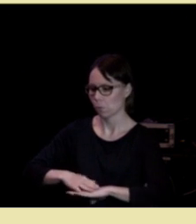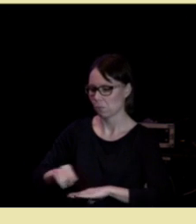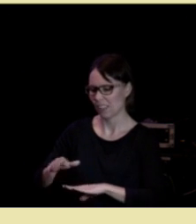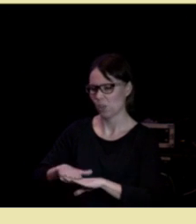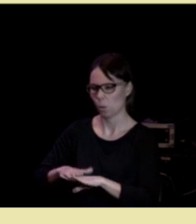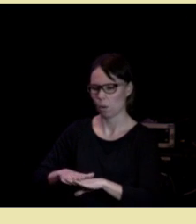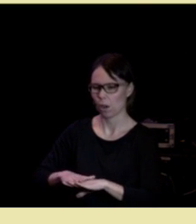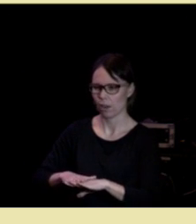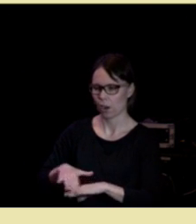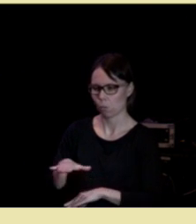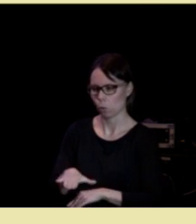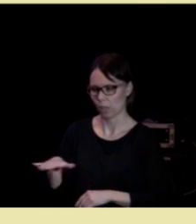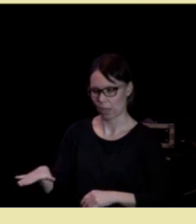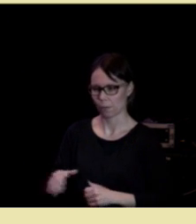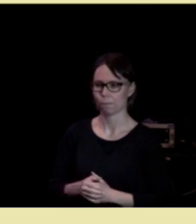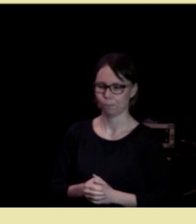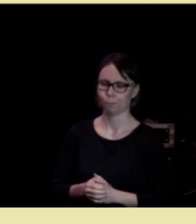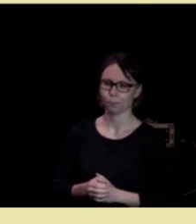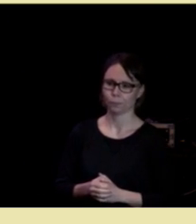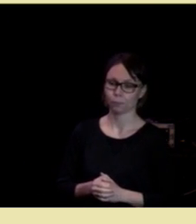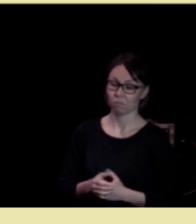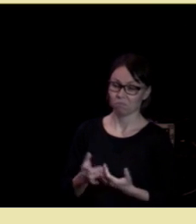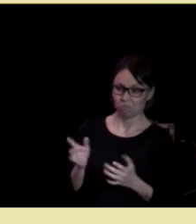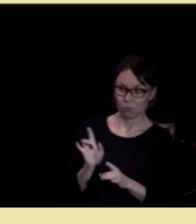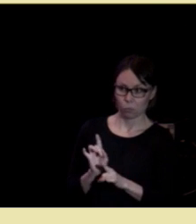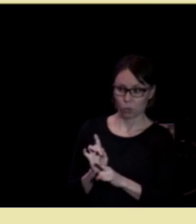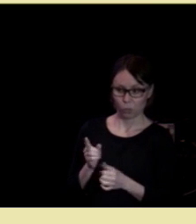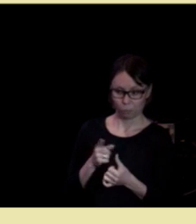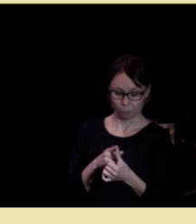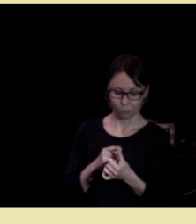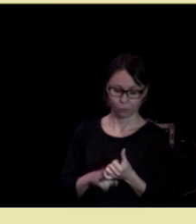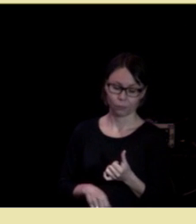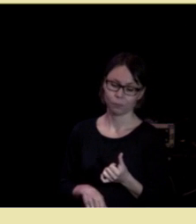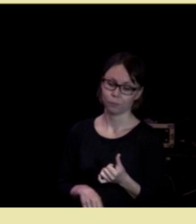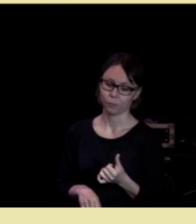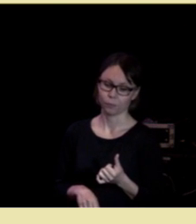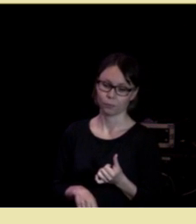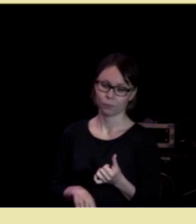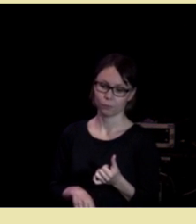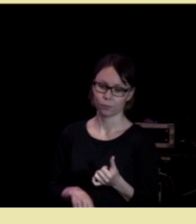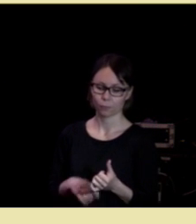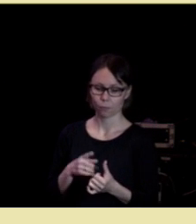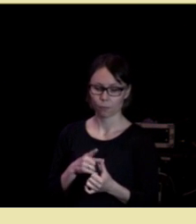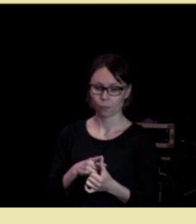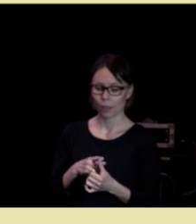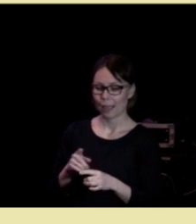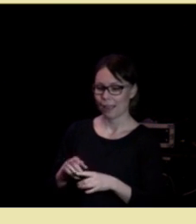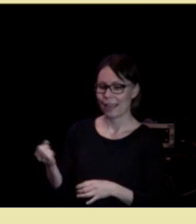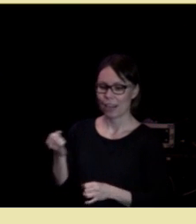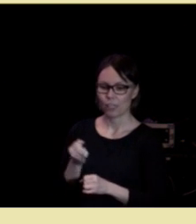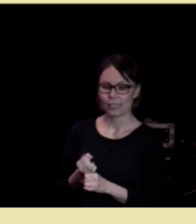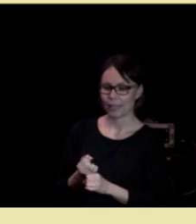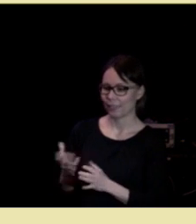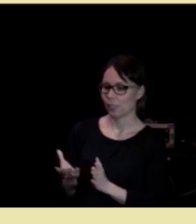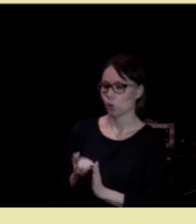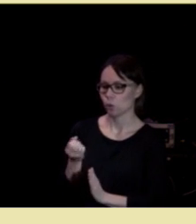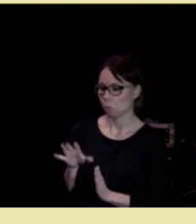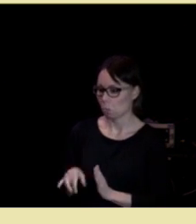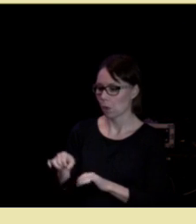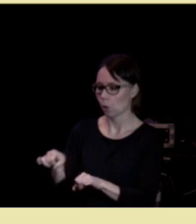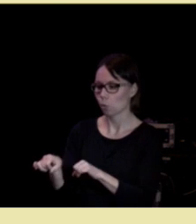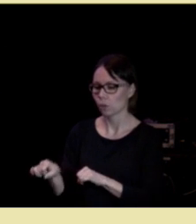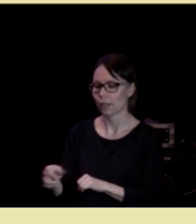sårbare punkter. Det betyr for det første at rehabiliseringsressursene I